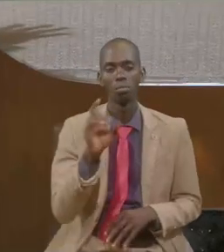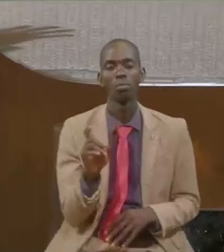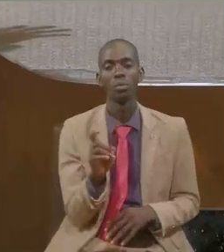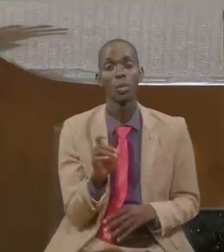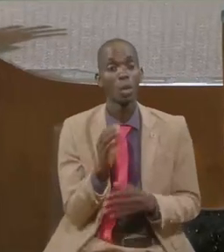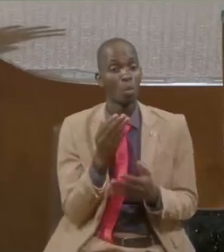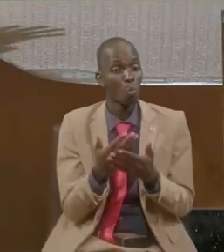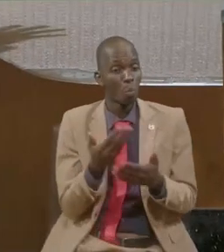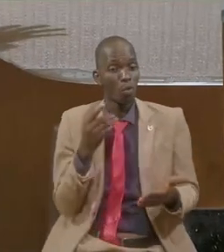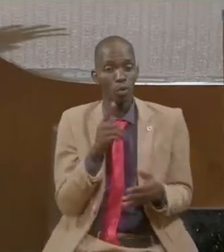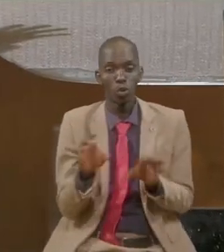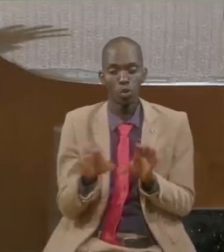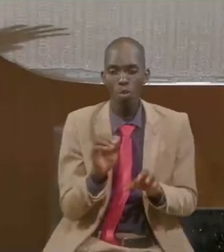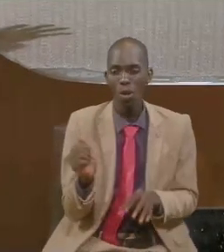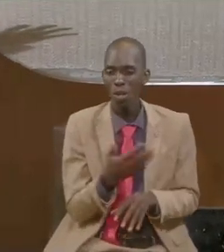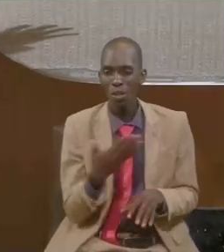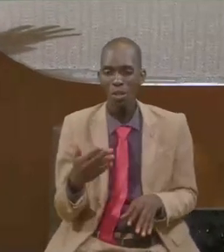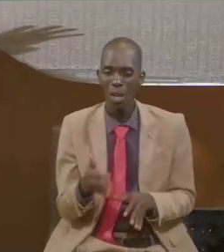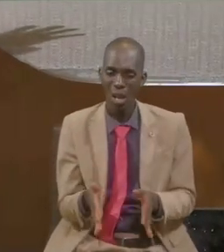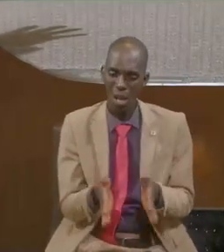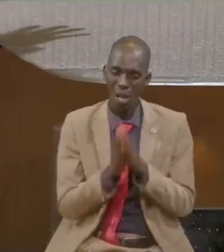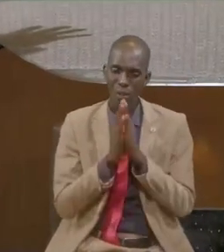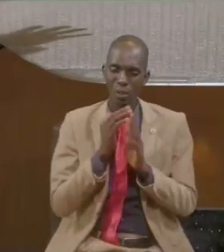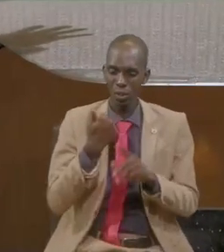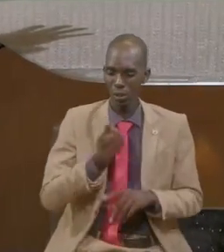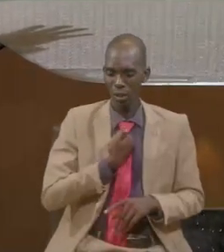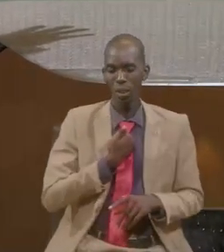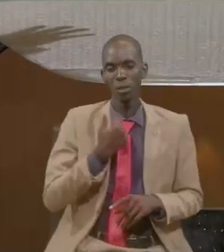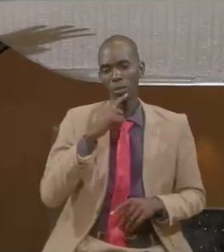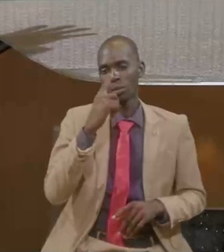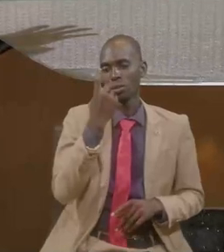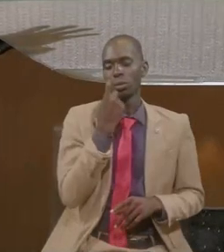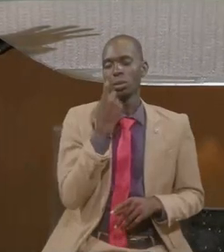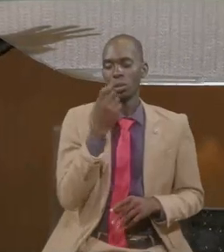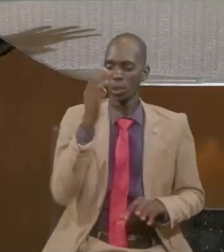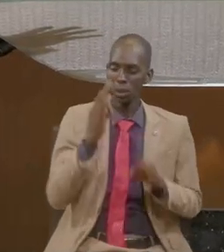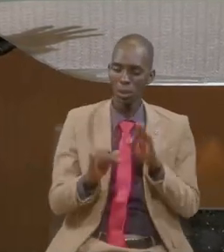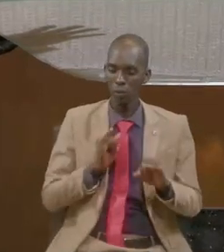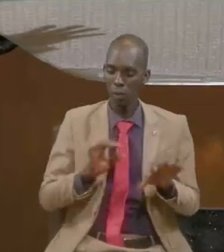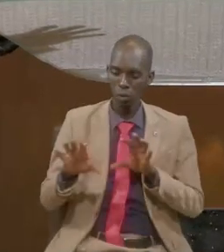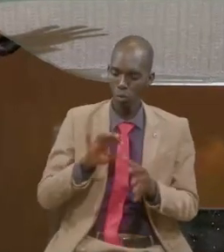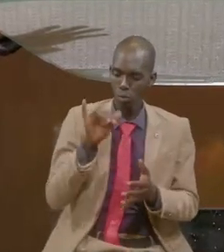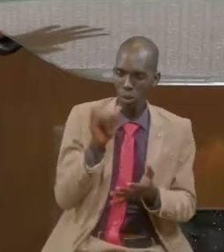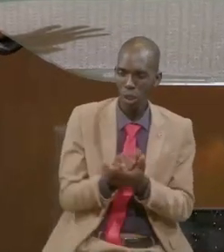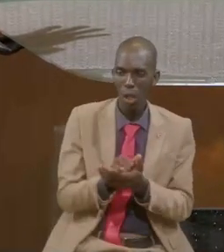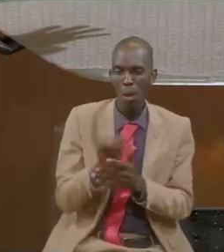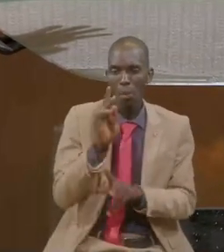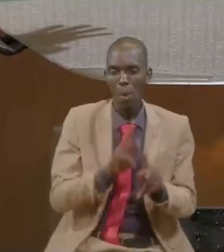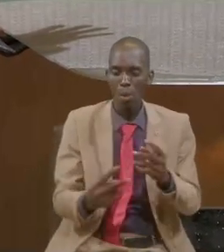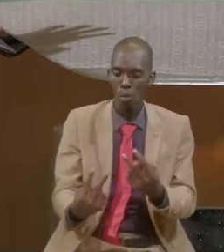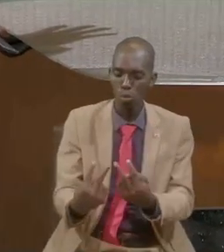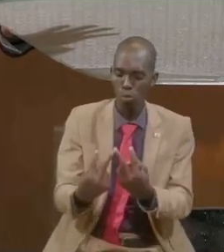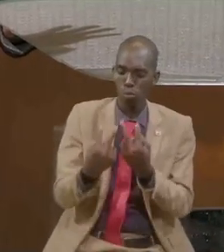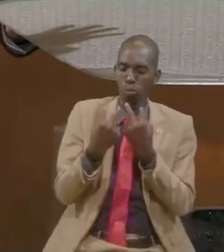Avant de faire quelque chose, vous devez vous poser la question, et si je fais cela, les gens qui me voient faire